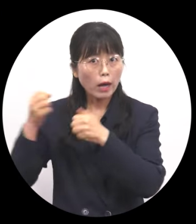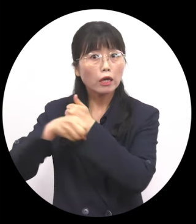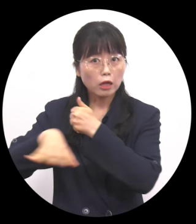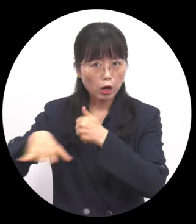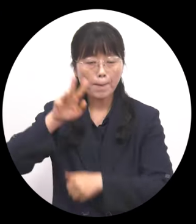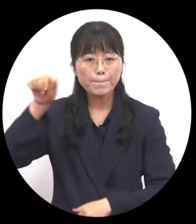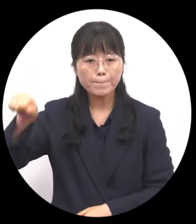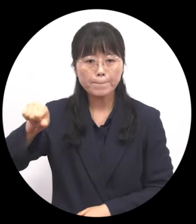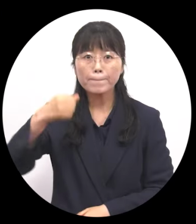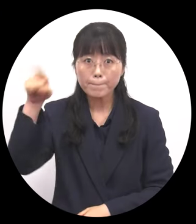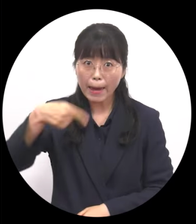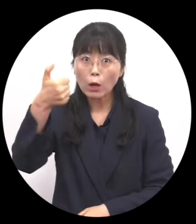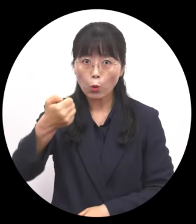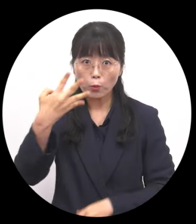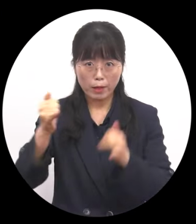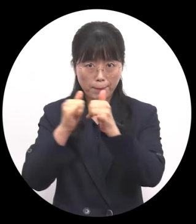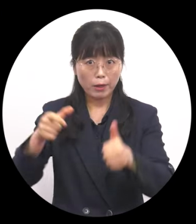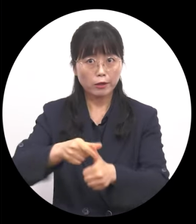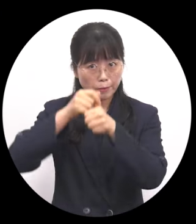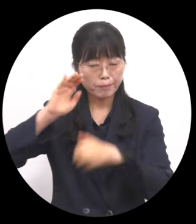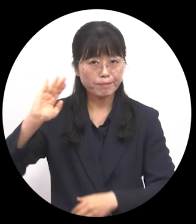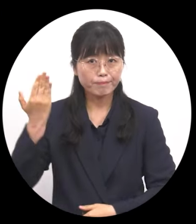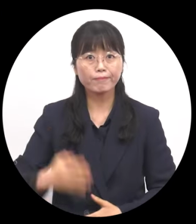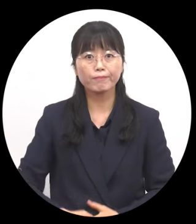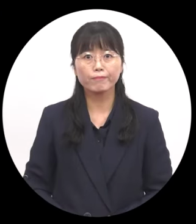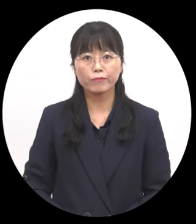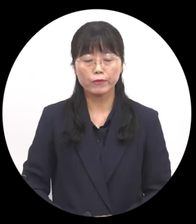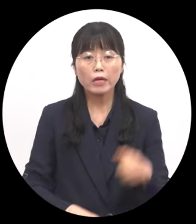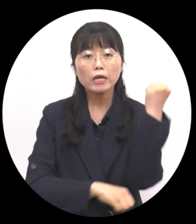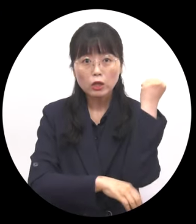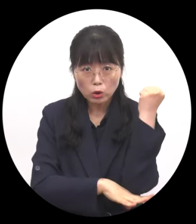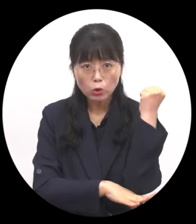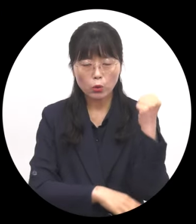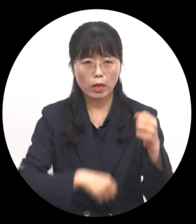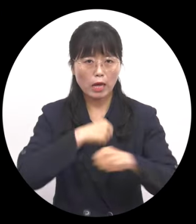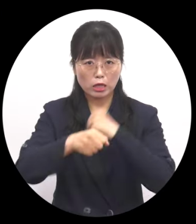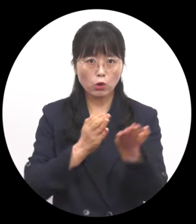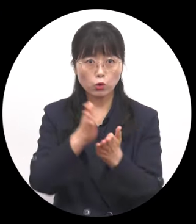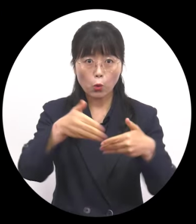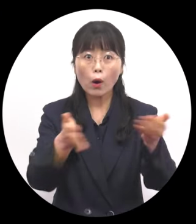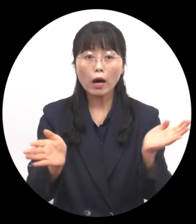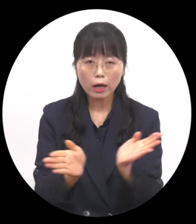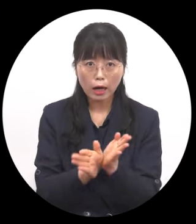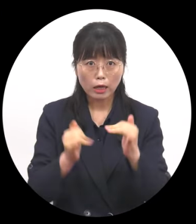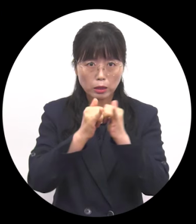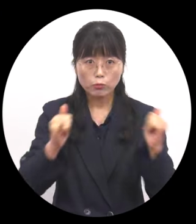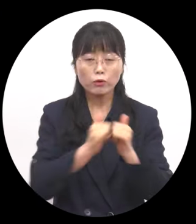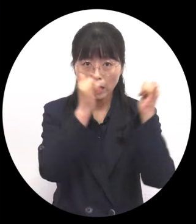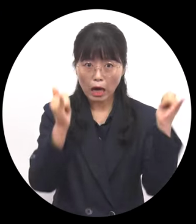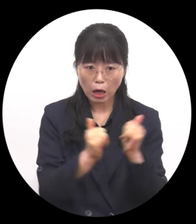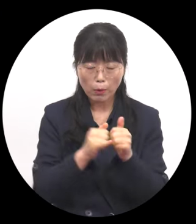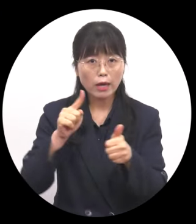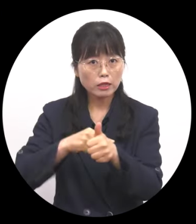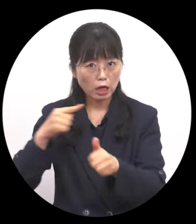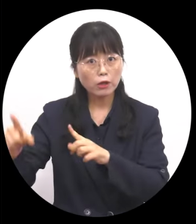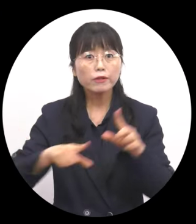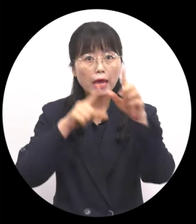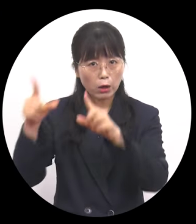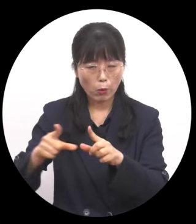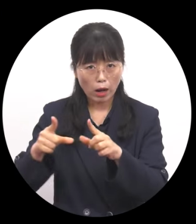계열에서 154명을 선발합니다. 또 기존에 자유전공학과 인문사회,